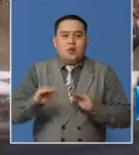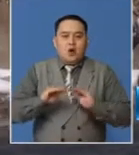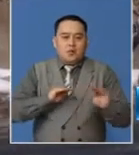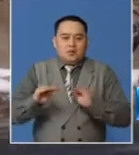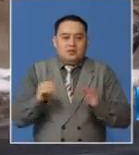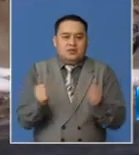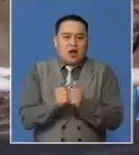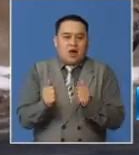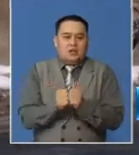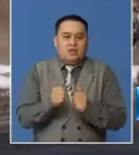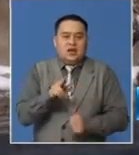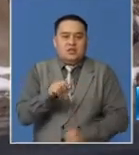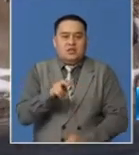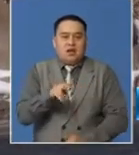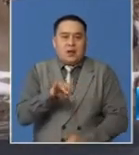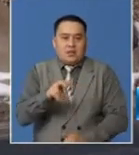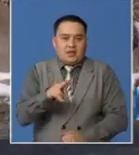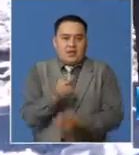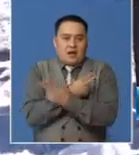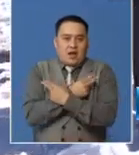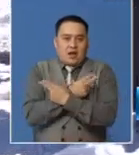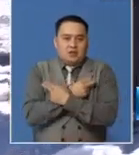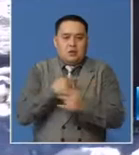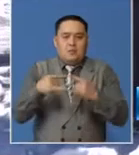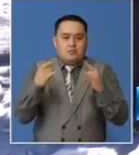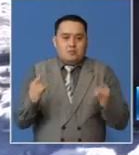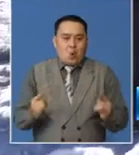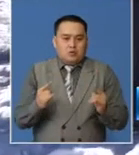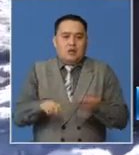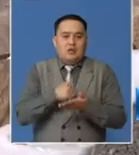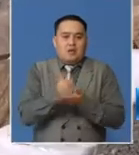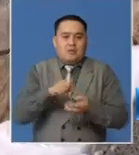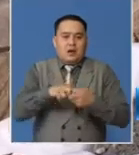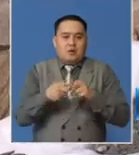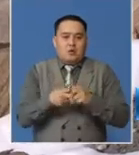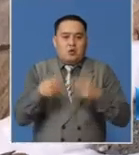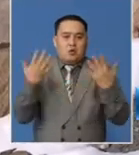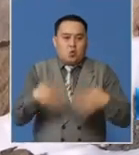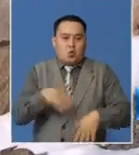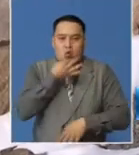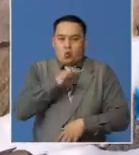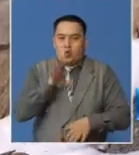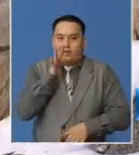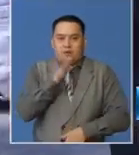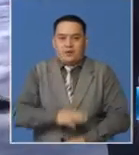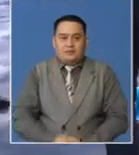благоустройстве соседнего массива «Красный камень». Главная проблема – мост. Как говорят жители, он может рухнуть в любую